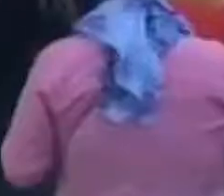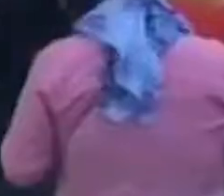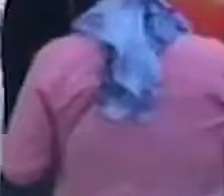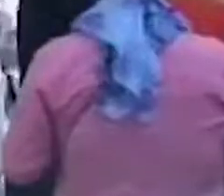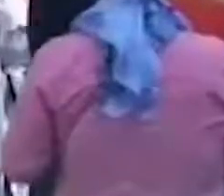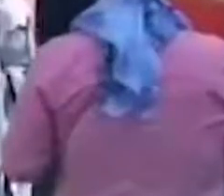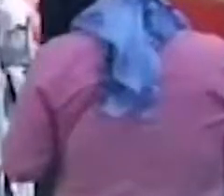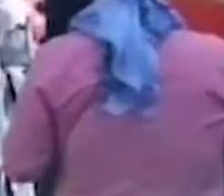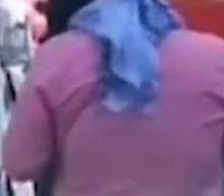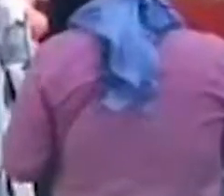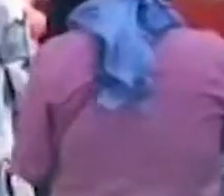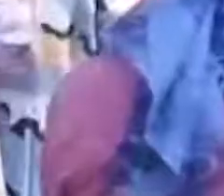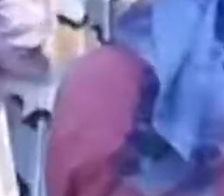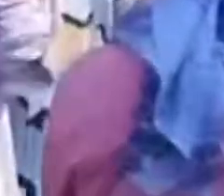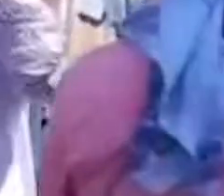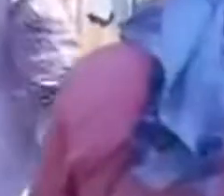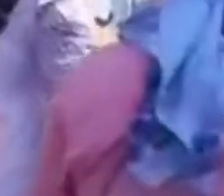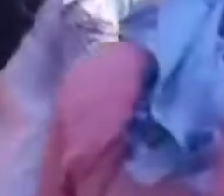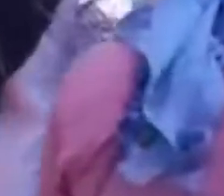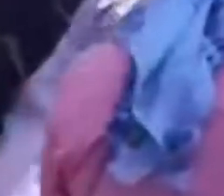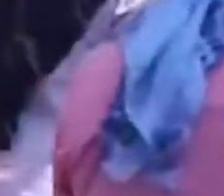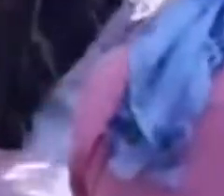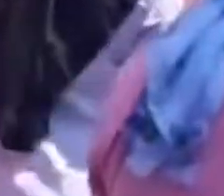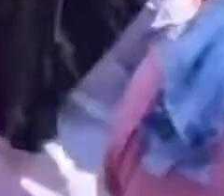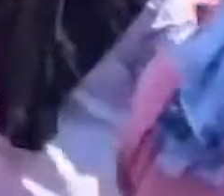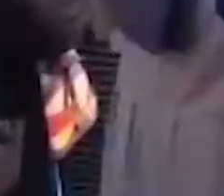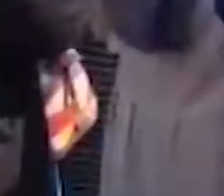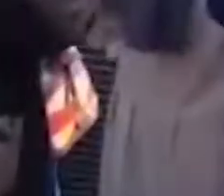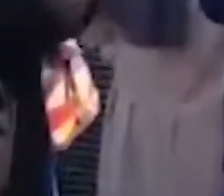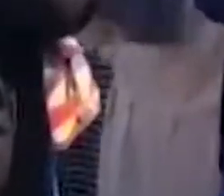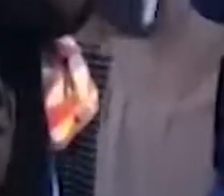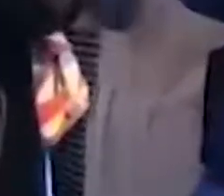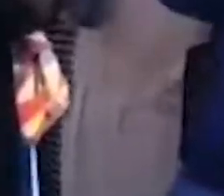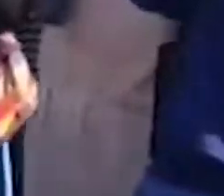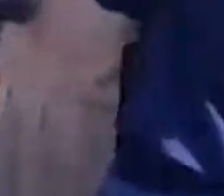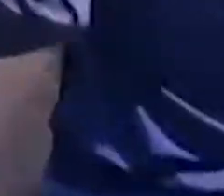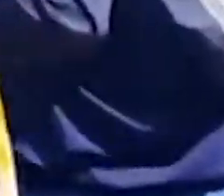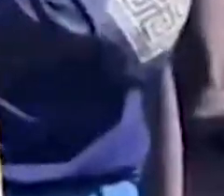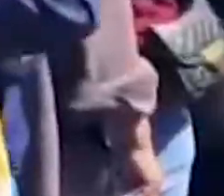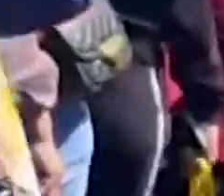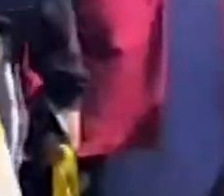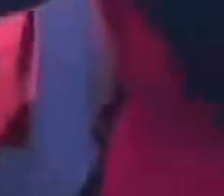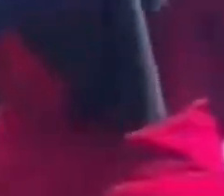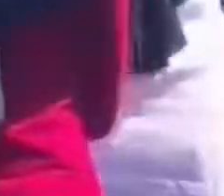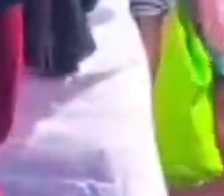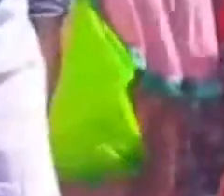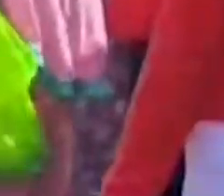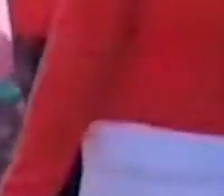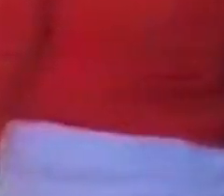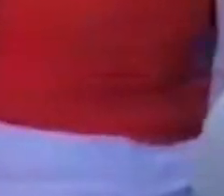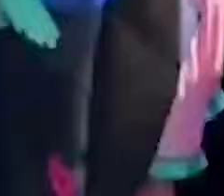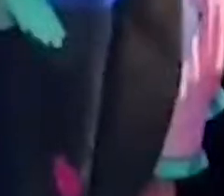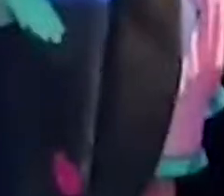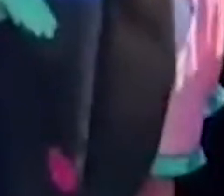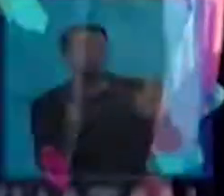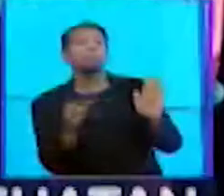ratusan warga ini berkerumun tanpa mengindahkan aturan jaga jarak satu sama lain saat antre untuk mendapatkan bantuan presiden usaha mikro